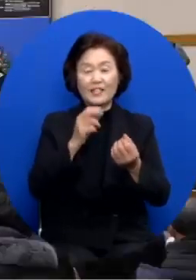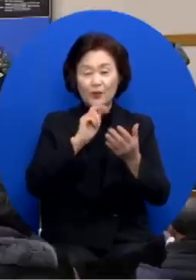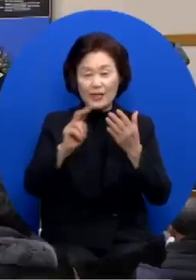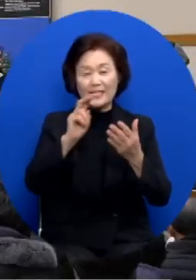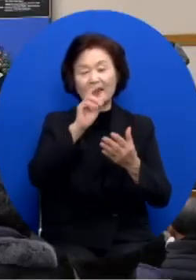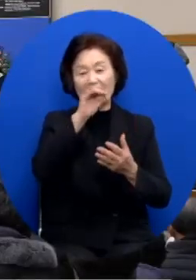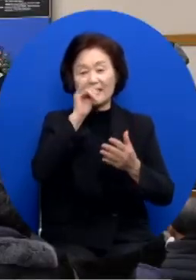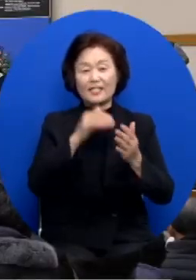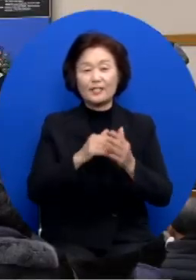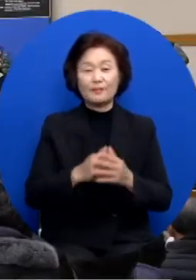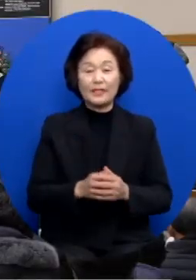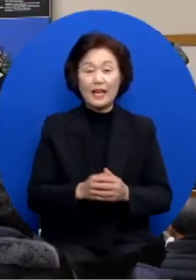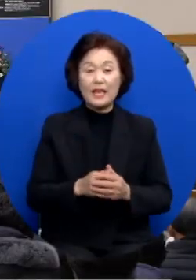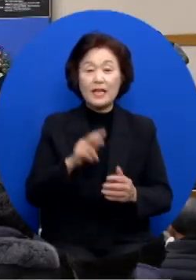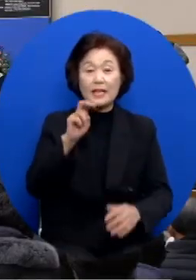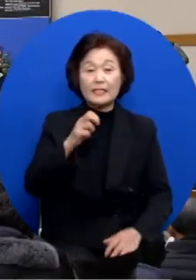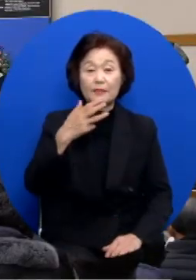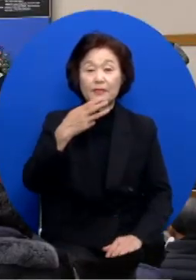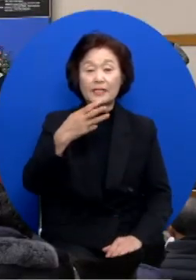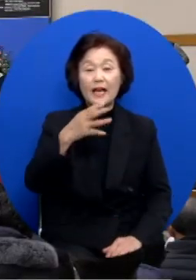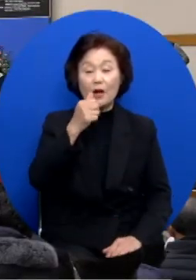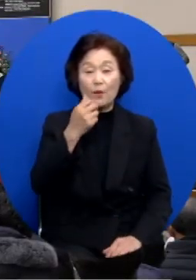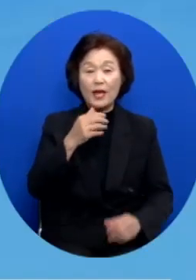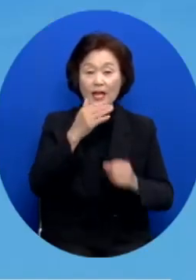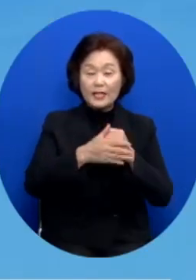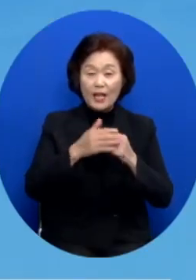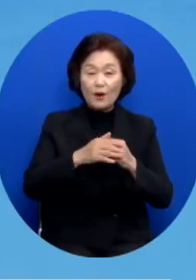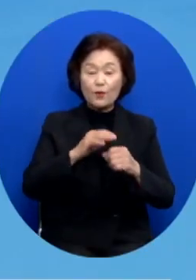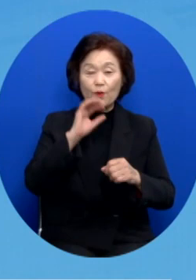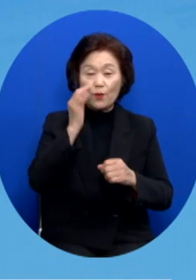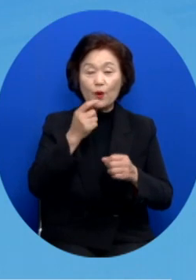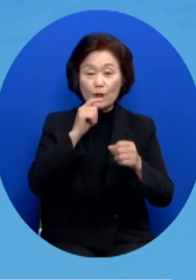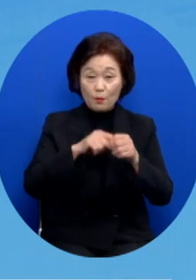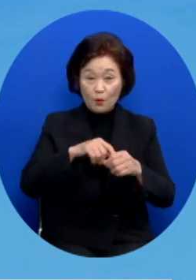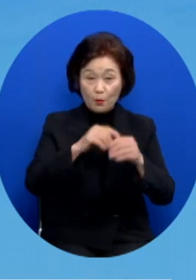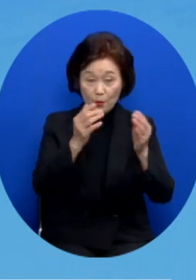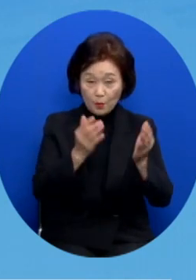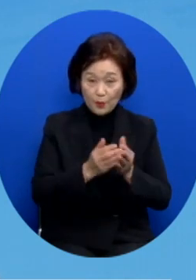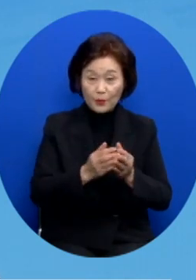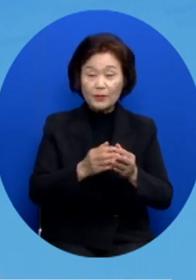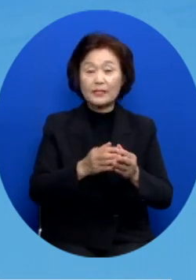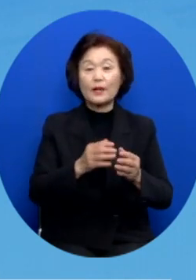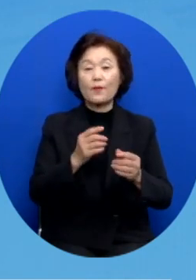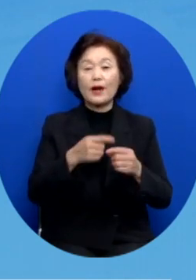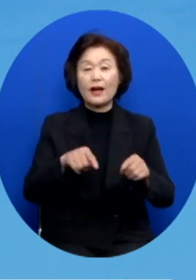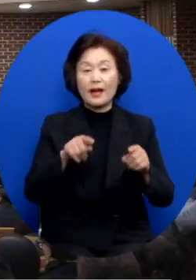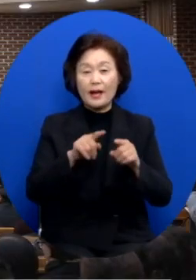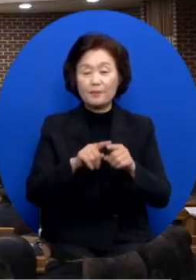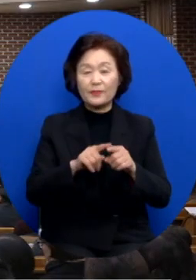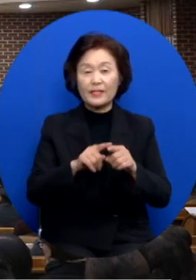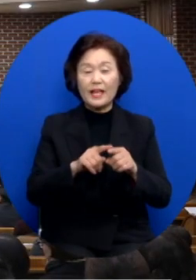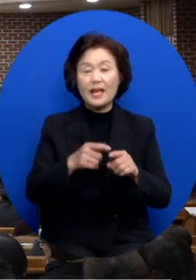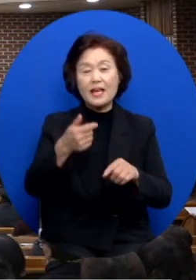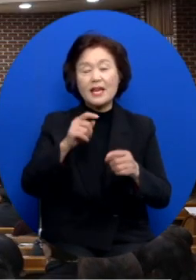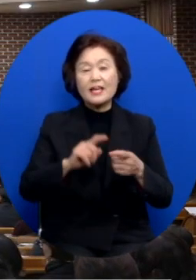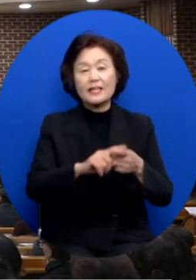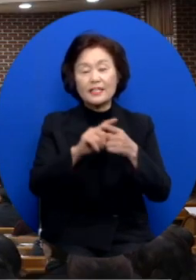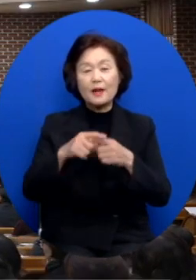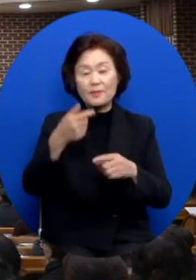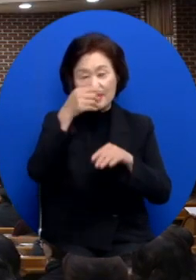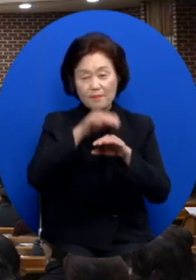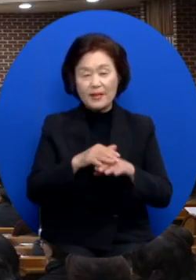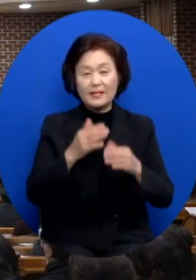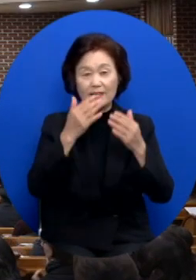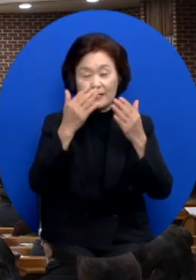제24회 대구 성시화 연합예배가 사단법인 대구 성시화 운동본부와 대구 경북 홀리클럽 주최로 열렸습니다. 이날